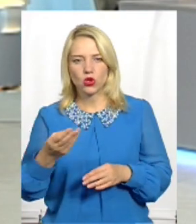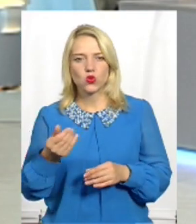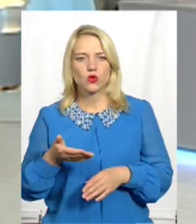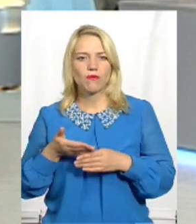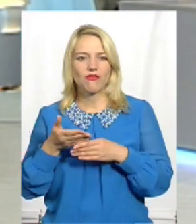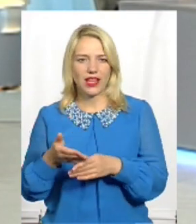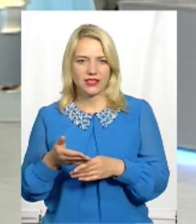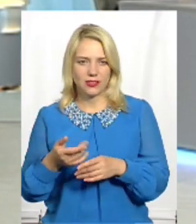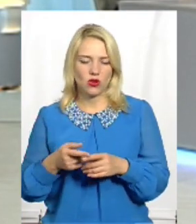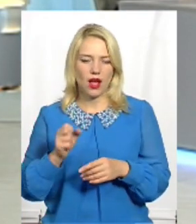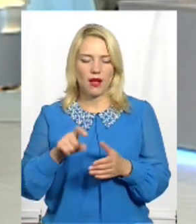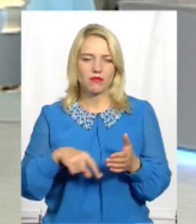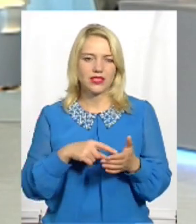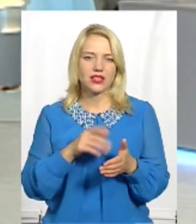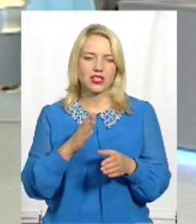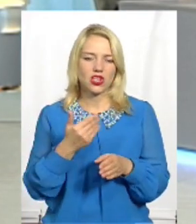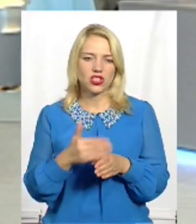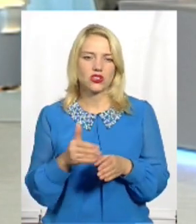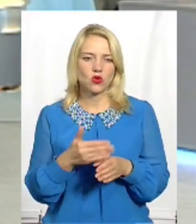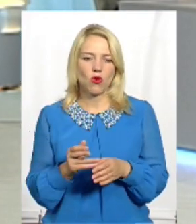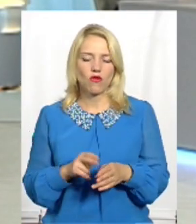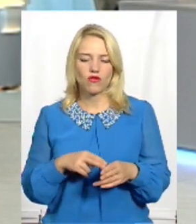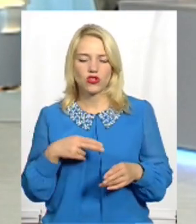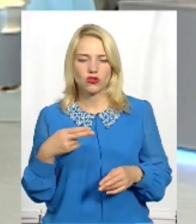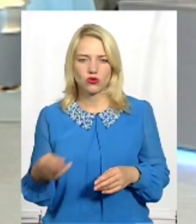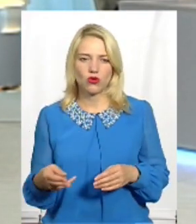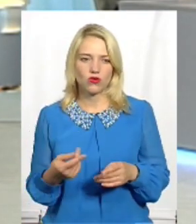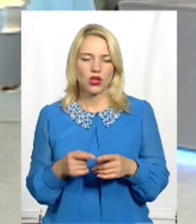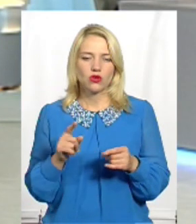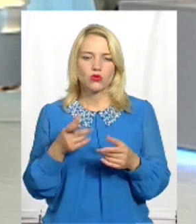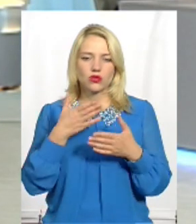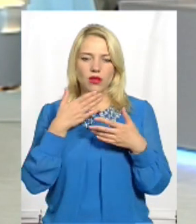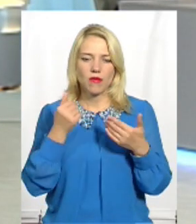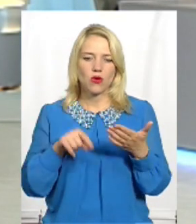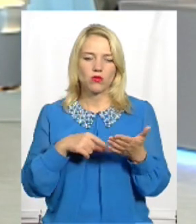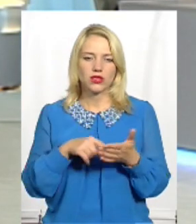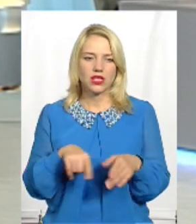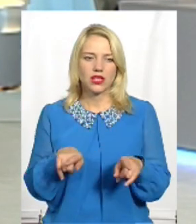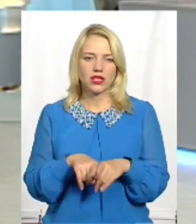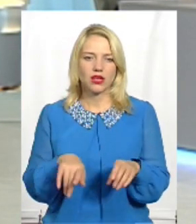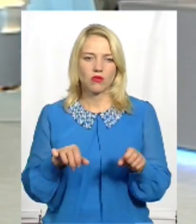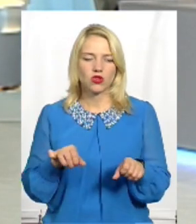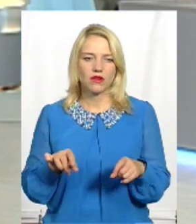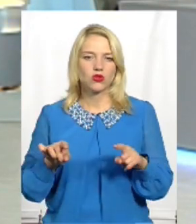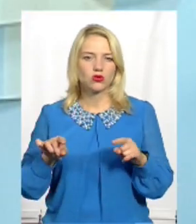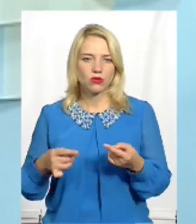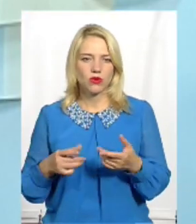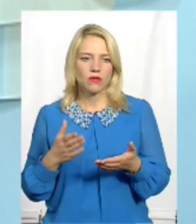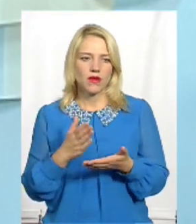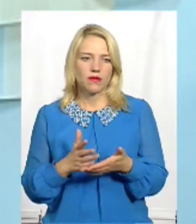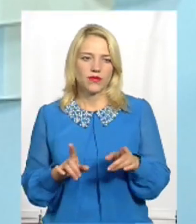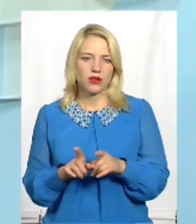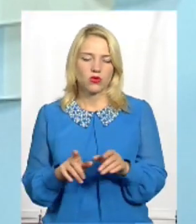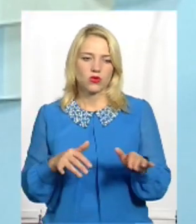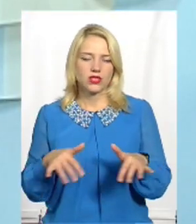субвенцію. А місто лише частково відшкодовує цей транспорт, тому що немає можливості у міста таких, у громади міста. Тому от маємо таку